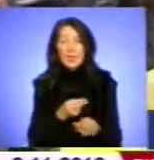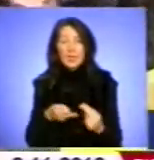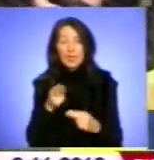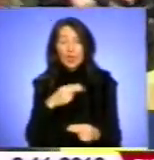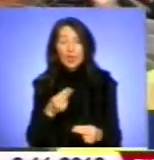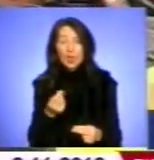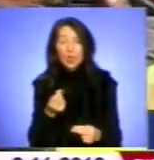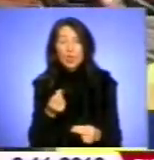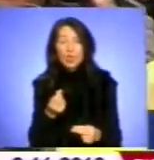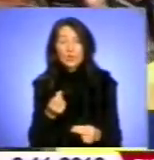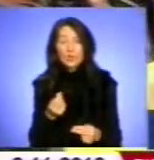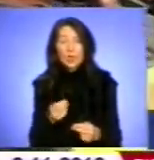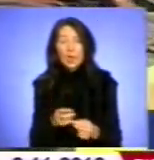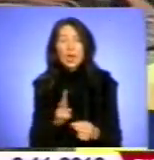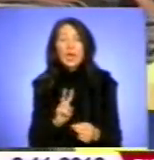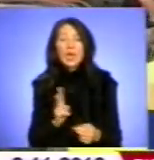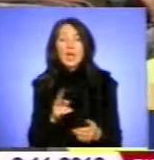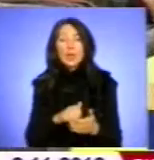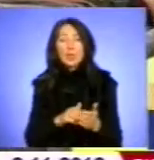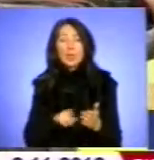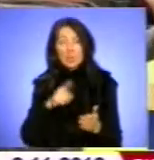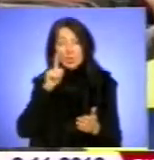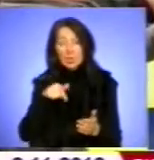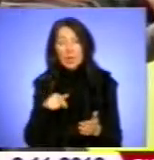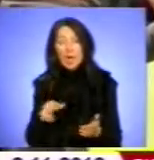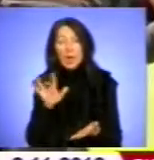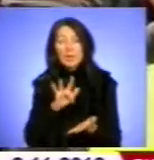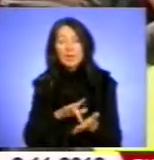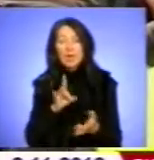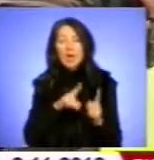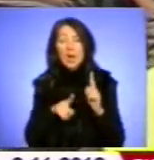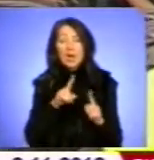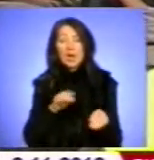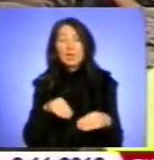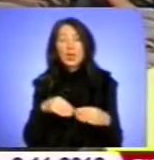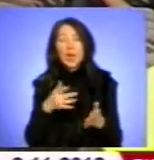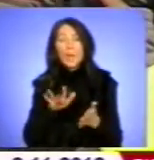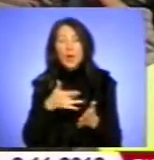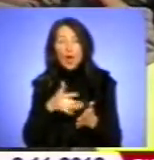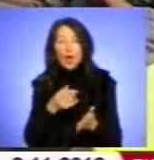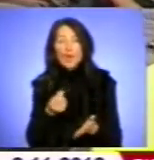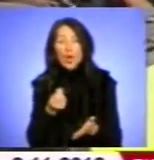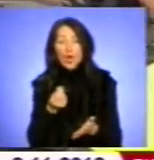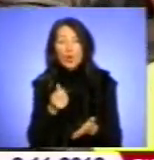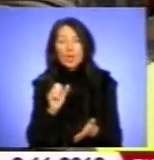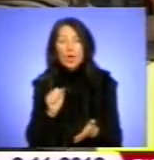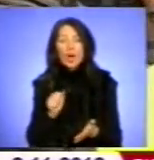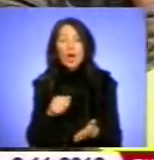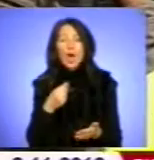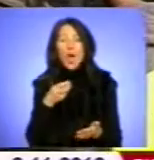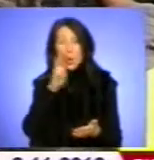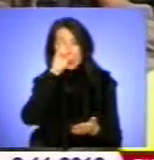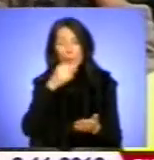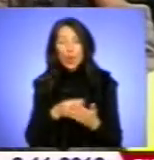гроші. Чи знаєте, яка причина, що не дають гроші? Міська рада перерахувала гроші, а